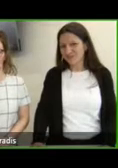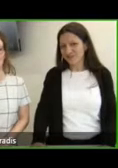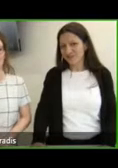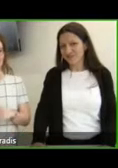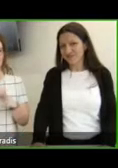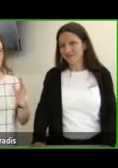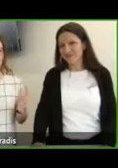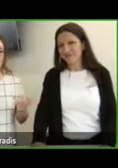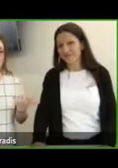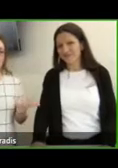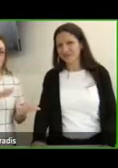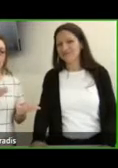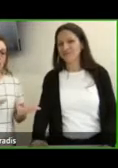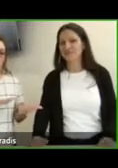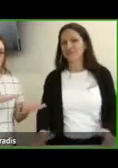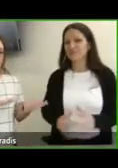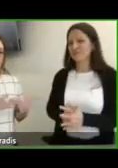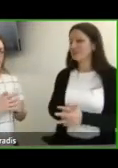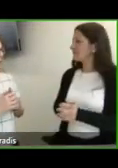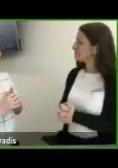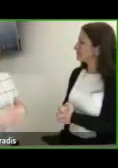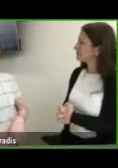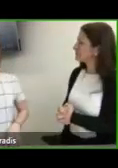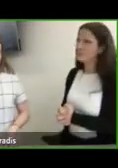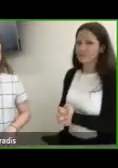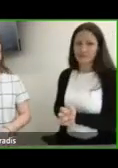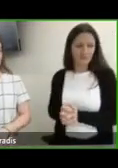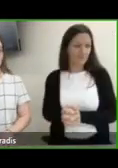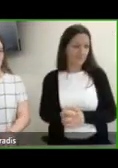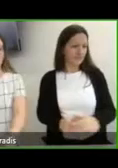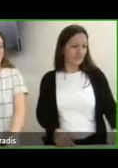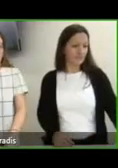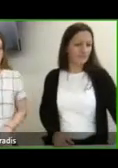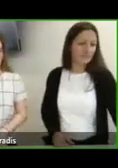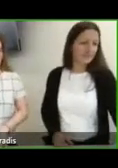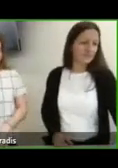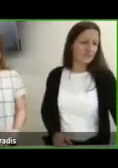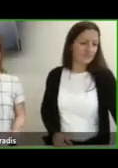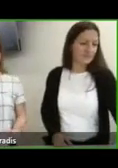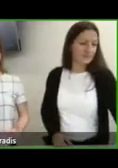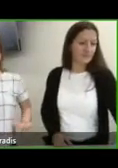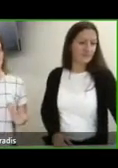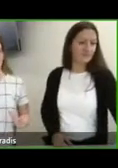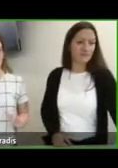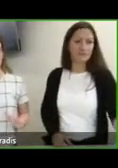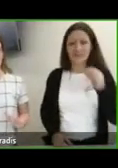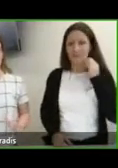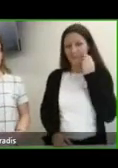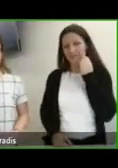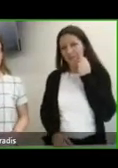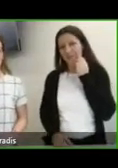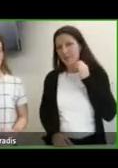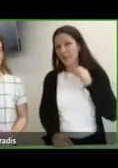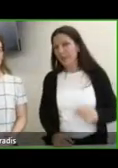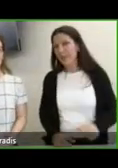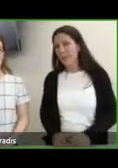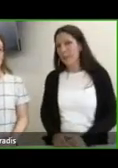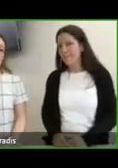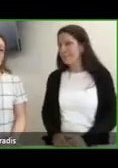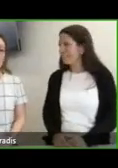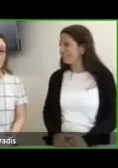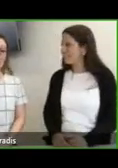l'information. Donc, ça, c'est plusieurs exemples en fait. Qu'on vient de vous montrer, c'est plusieurs exemples qui démontrent que vrai ou faux, ben peut-être que c'est une question qui devient un petit